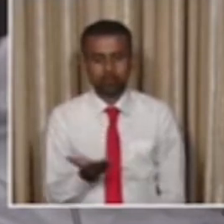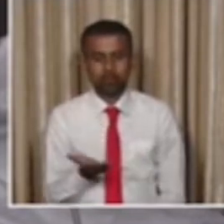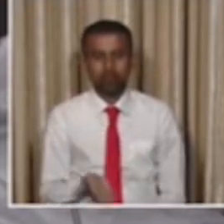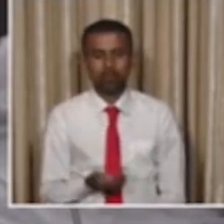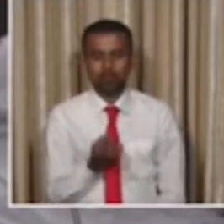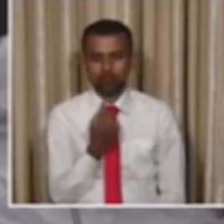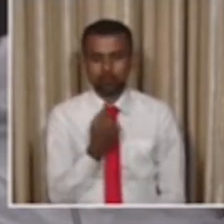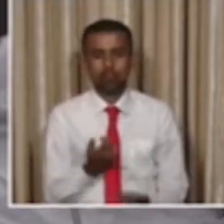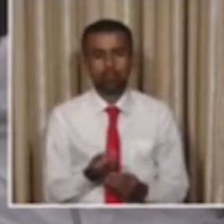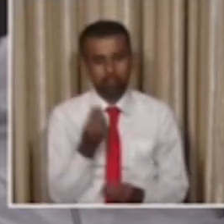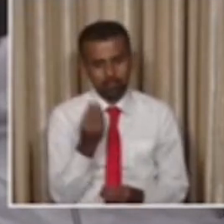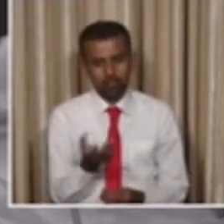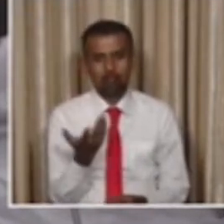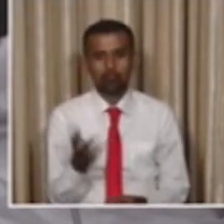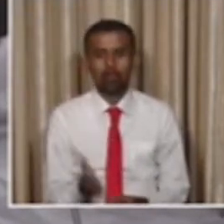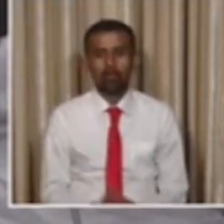මේ ඉල්ලීම් අනුව අපි දීලා තියෙනවා.